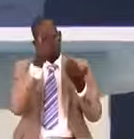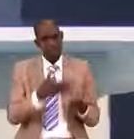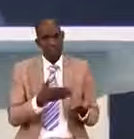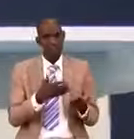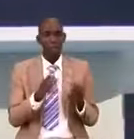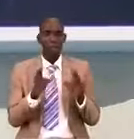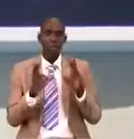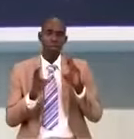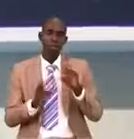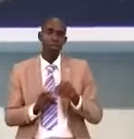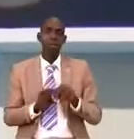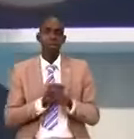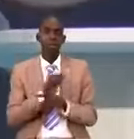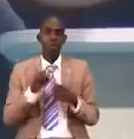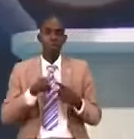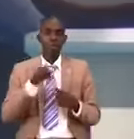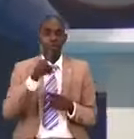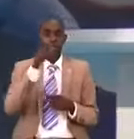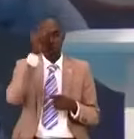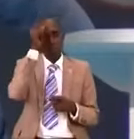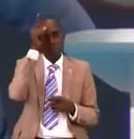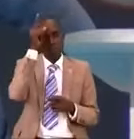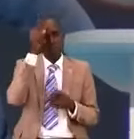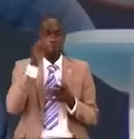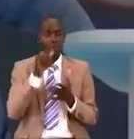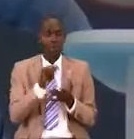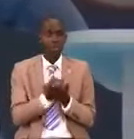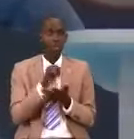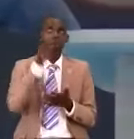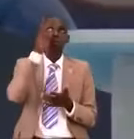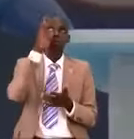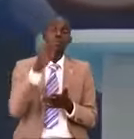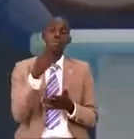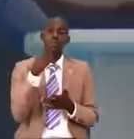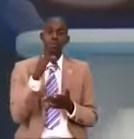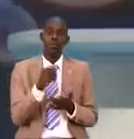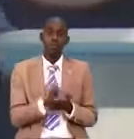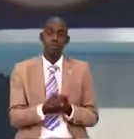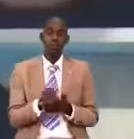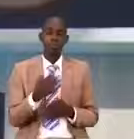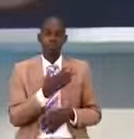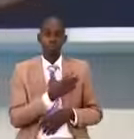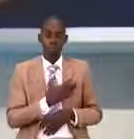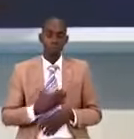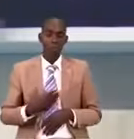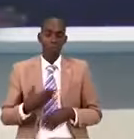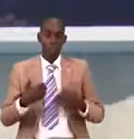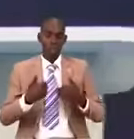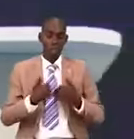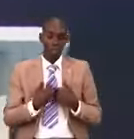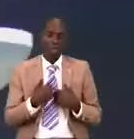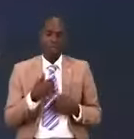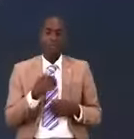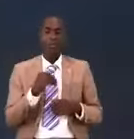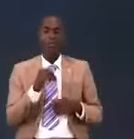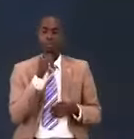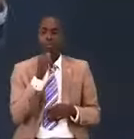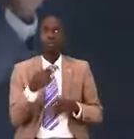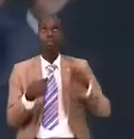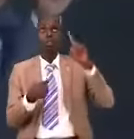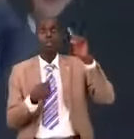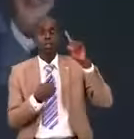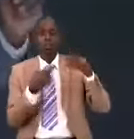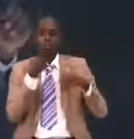ne t'ai-je pas donner ce tordre et il dit va et pas tout ira comme je t'envoie